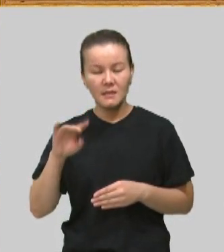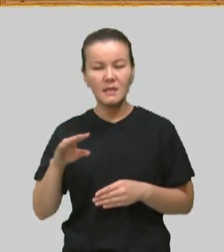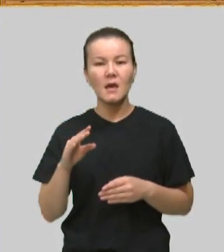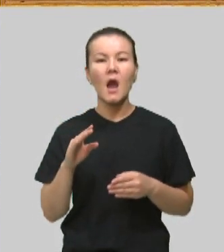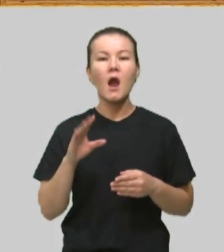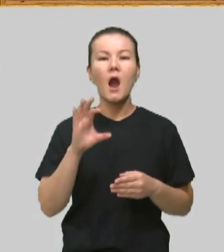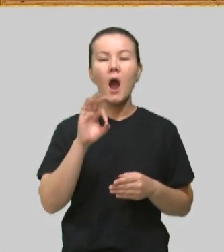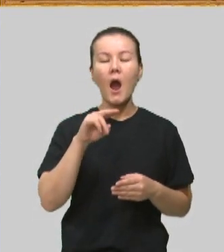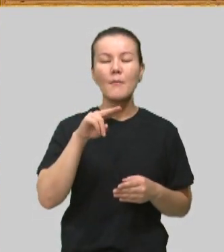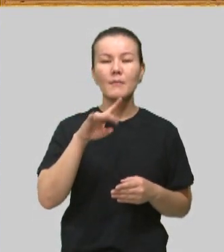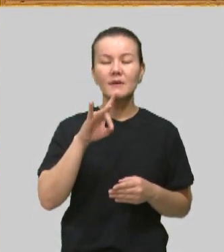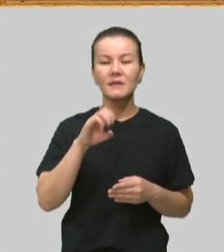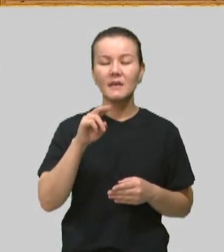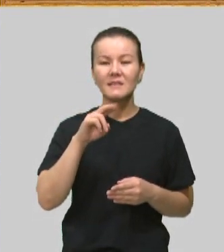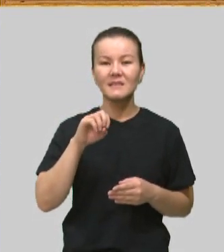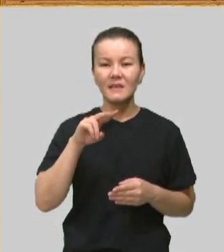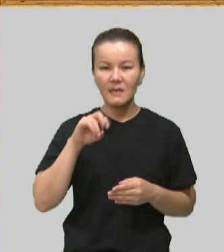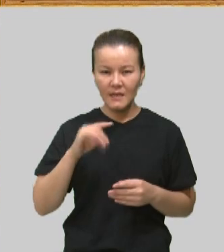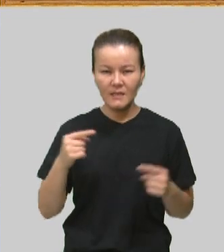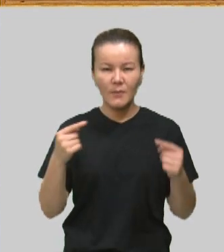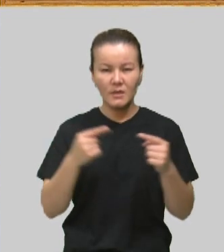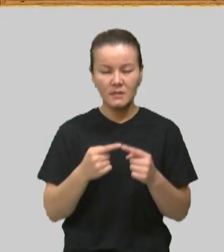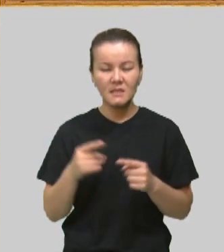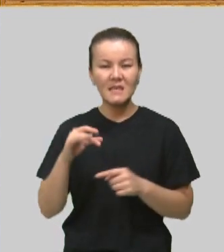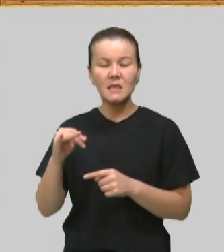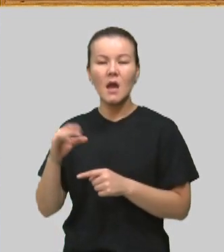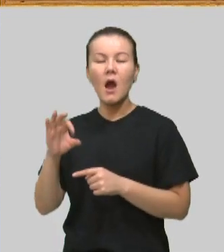определение и обстоятельства.